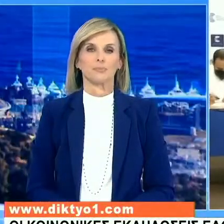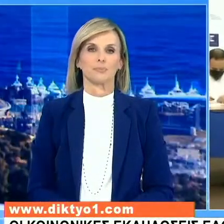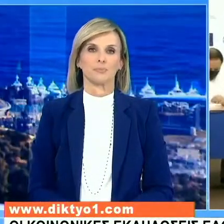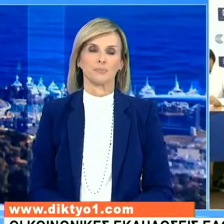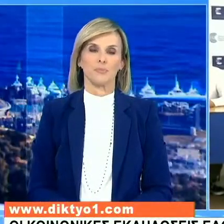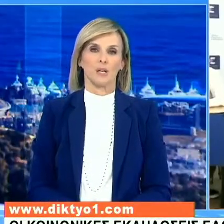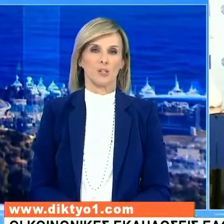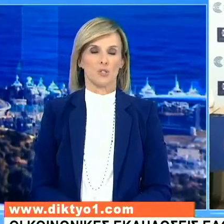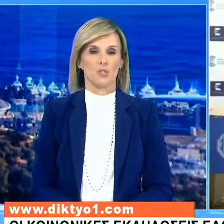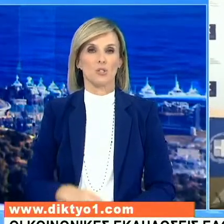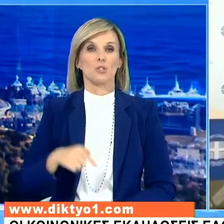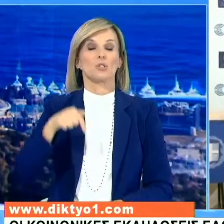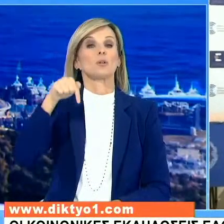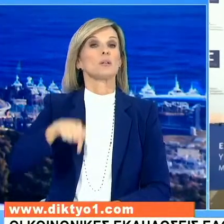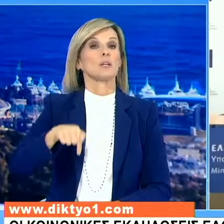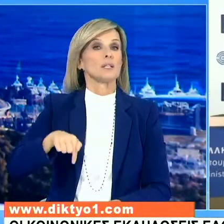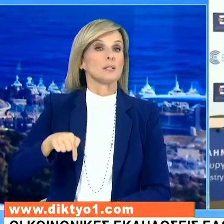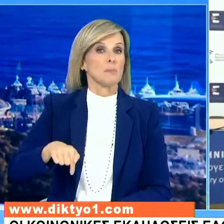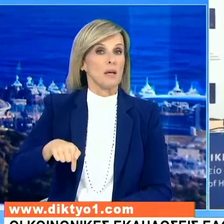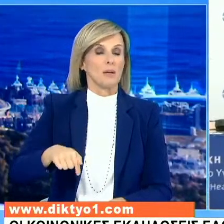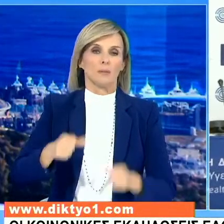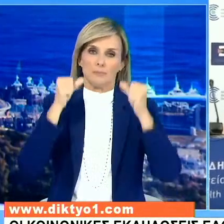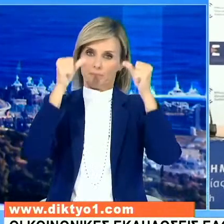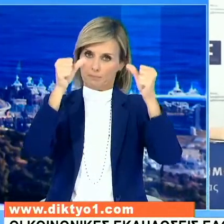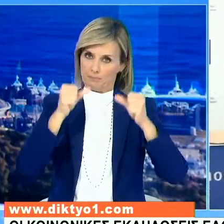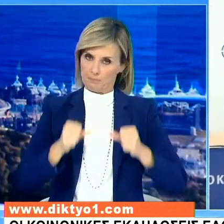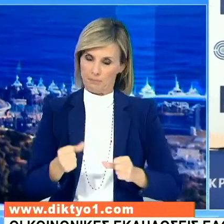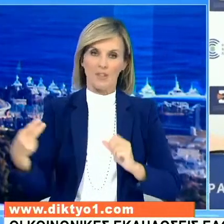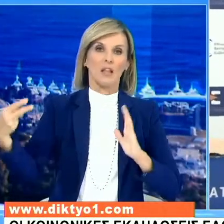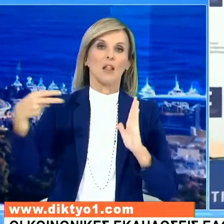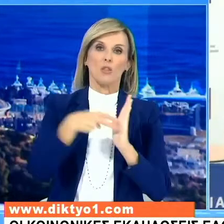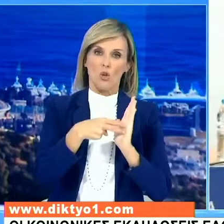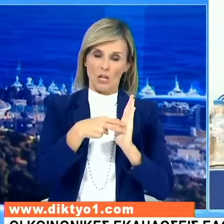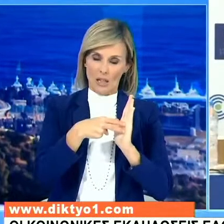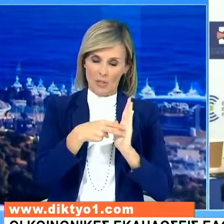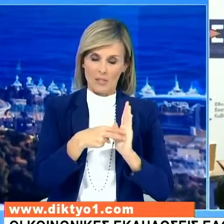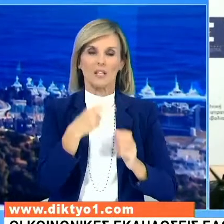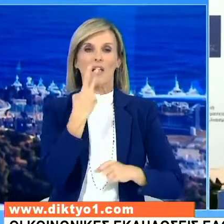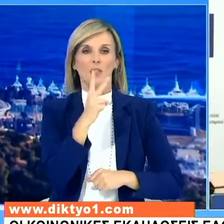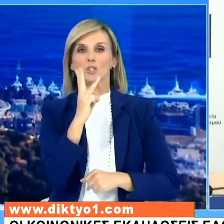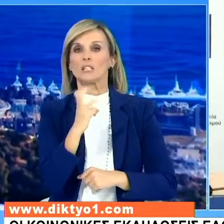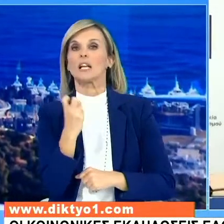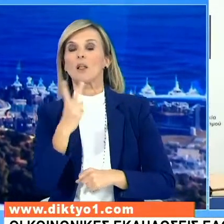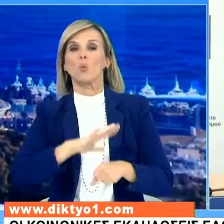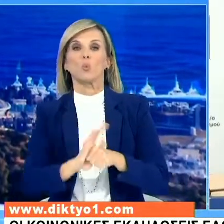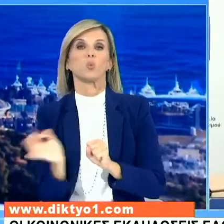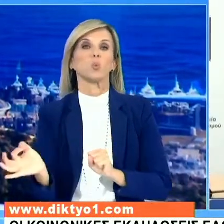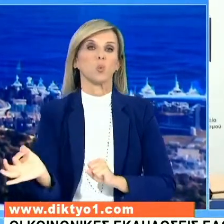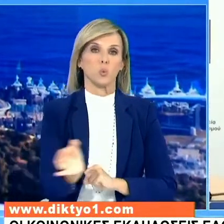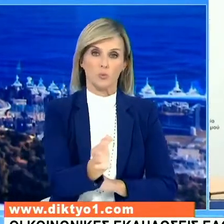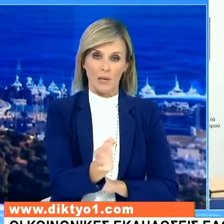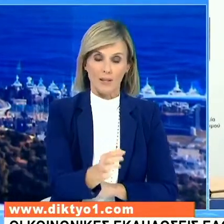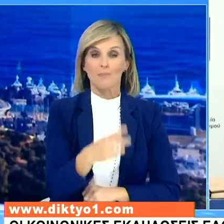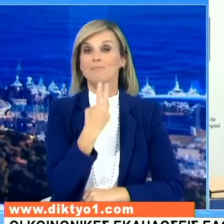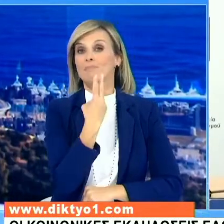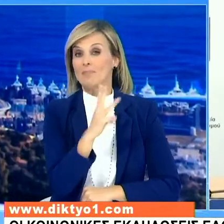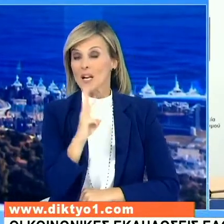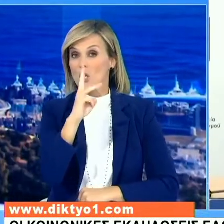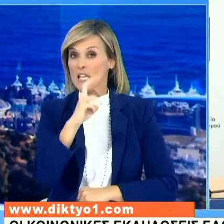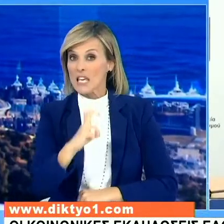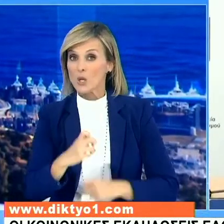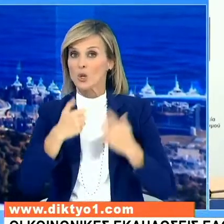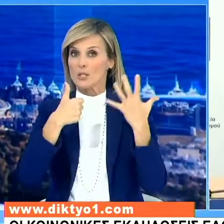Σήμερα ο ΕΟΔΗ ανακοίνωσε 2.232 νέα κρούσματα στη χώρα μας, ενώ 326